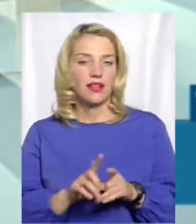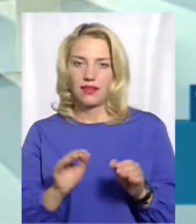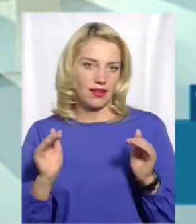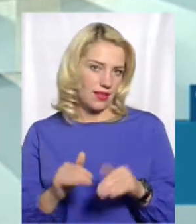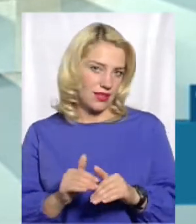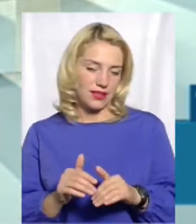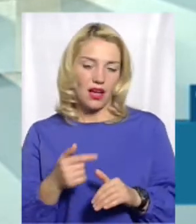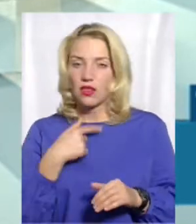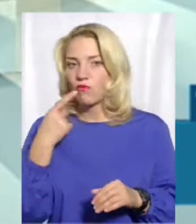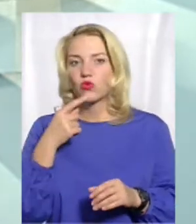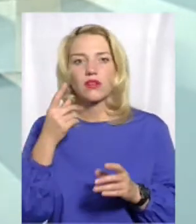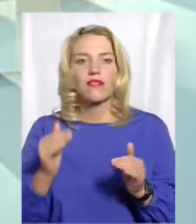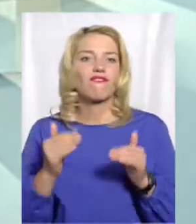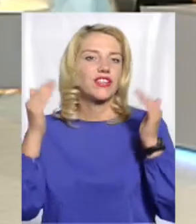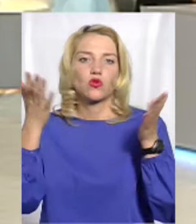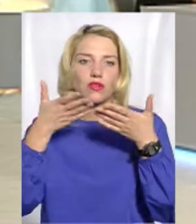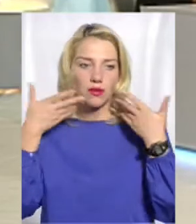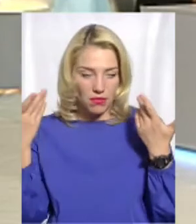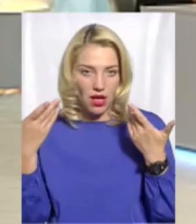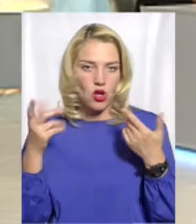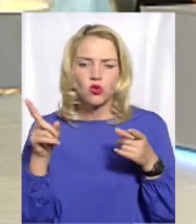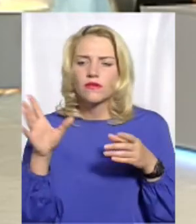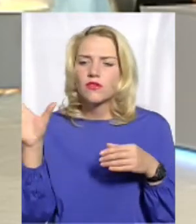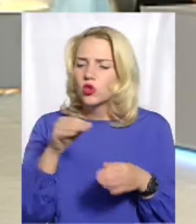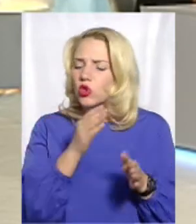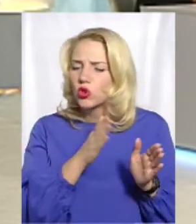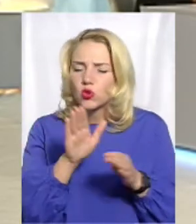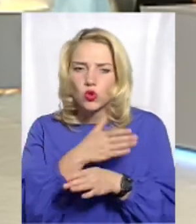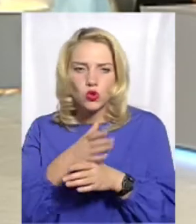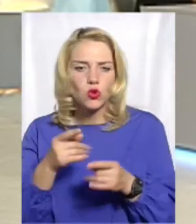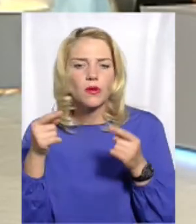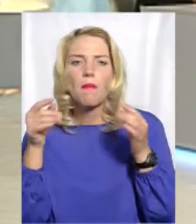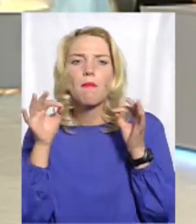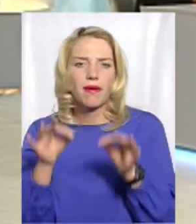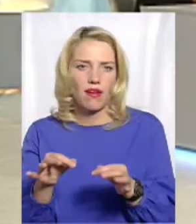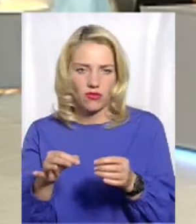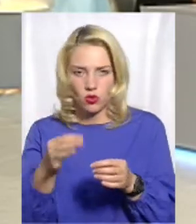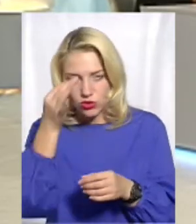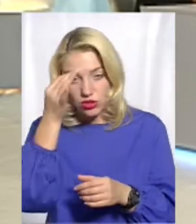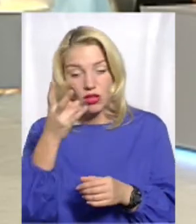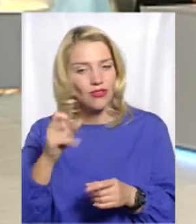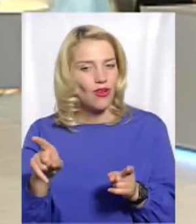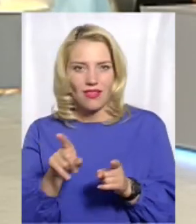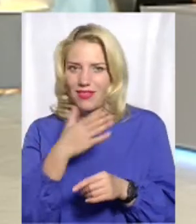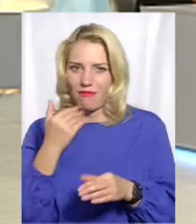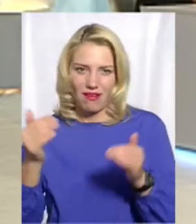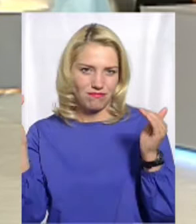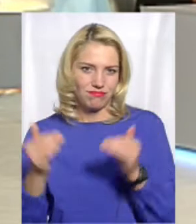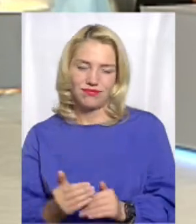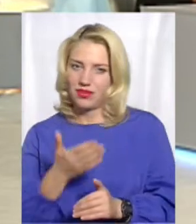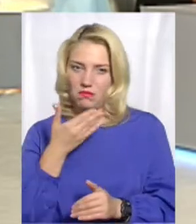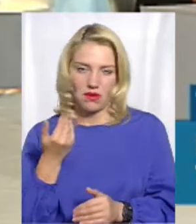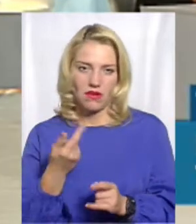хочу сказати, що вона надто висока, все сортують, все правильно, все чітко, але вона не на тому низькому рівні, яка була раніше.